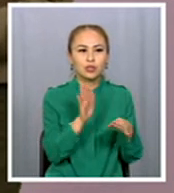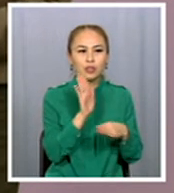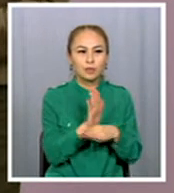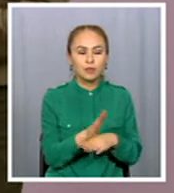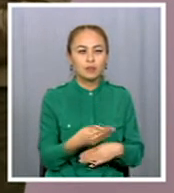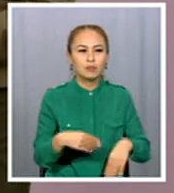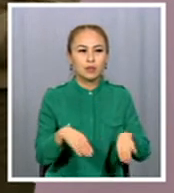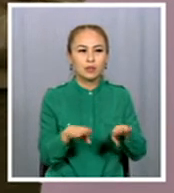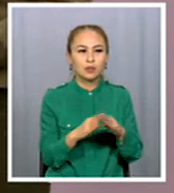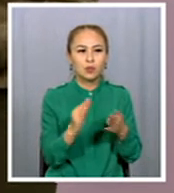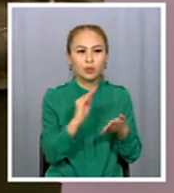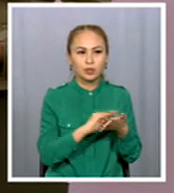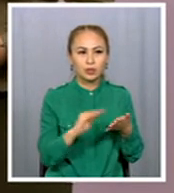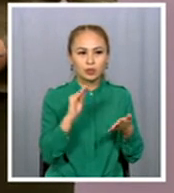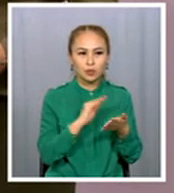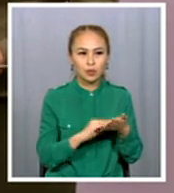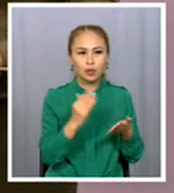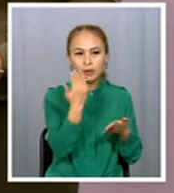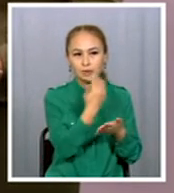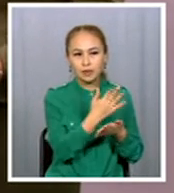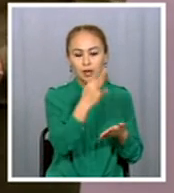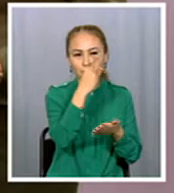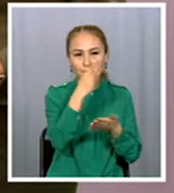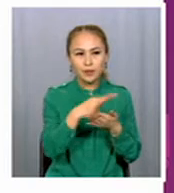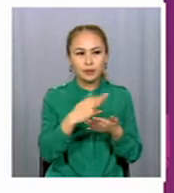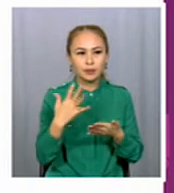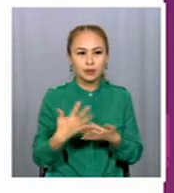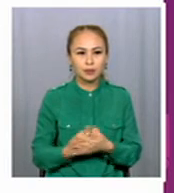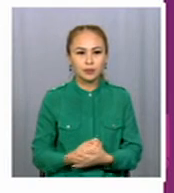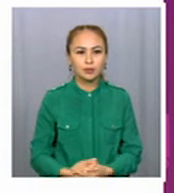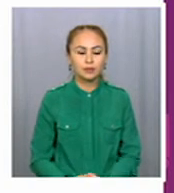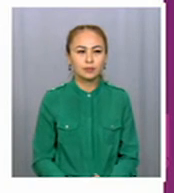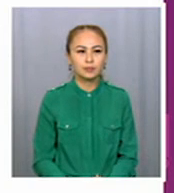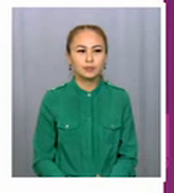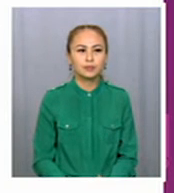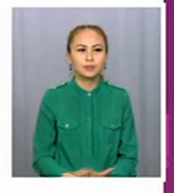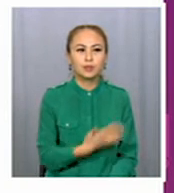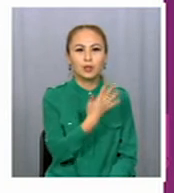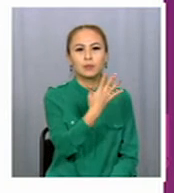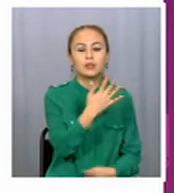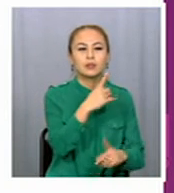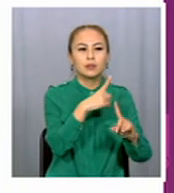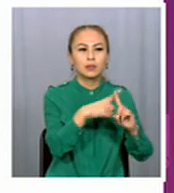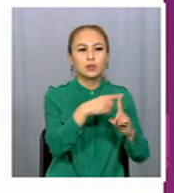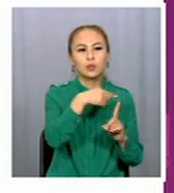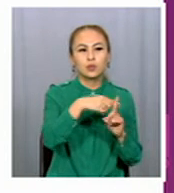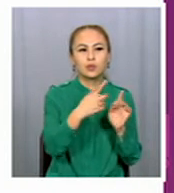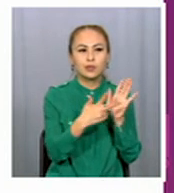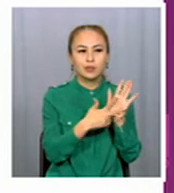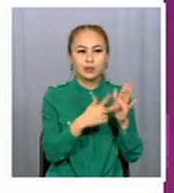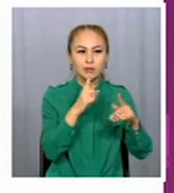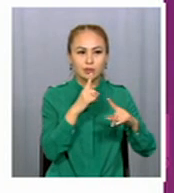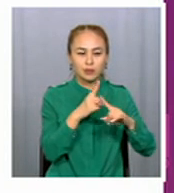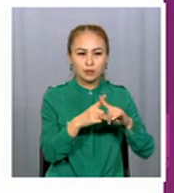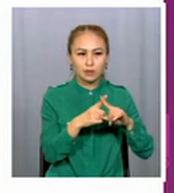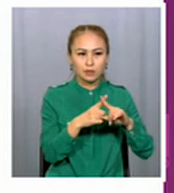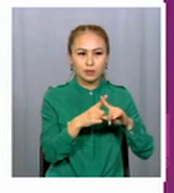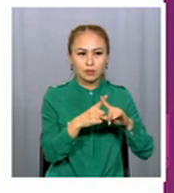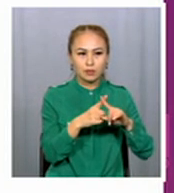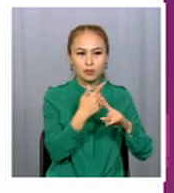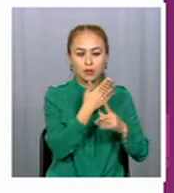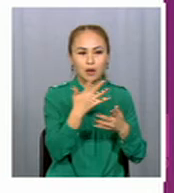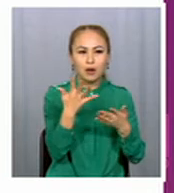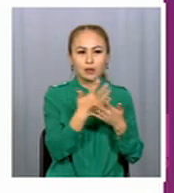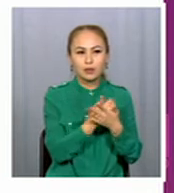Өрнектерді ықшамдап, олардың мәнін табыңдар. 5x пен 8x-тің қосындысын